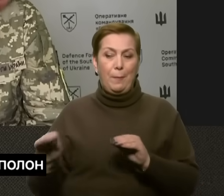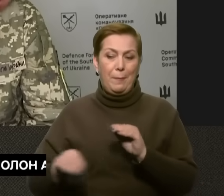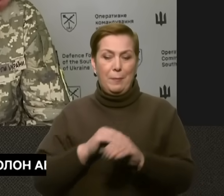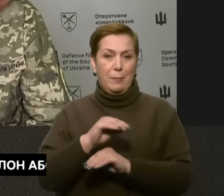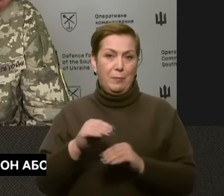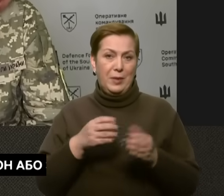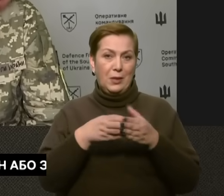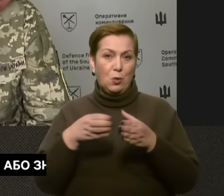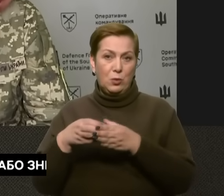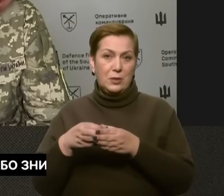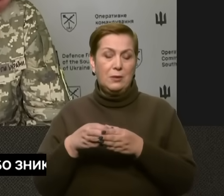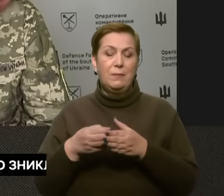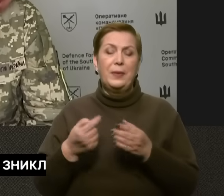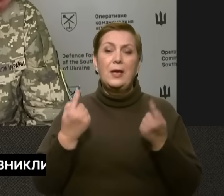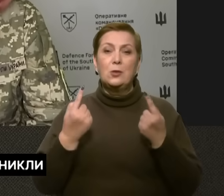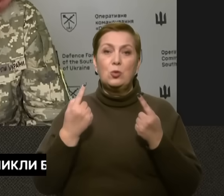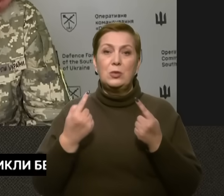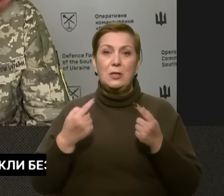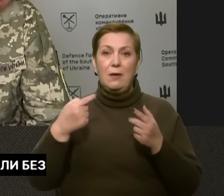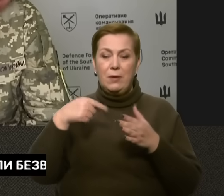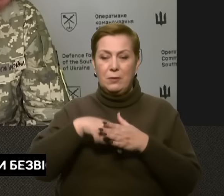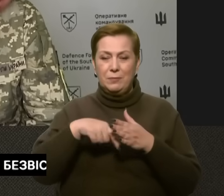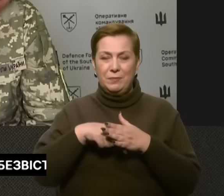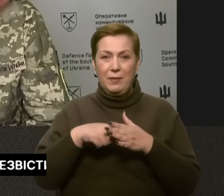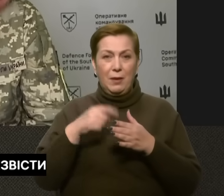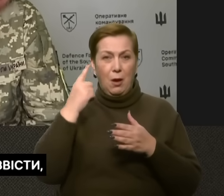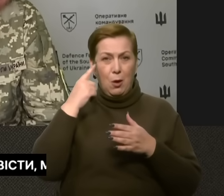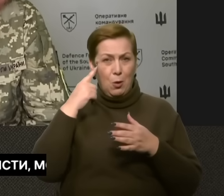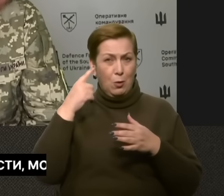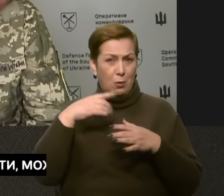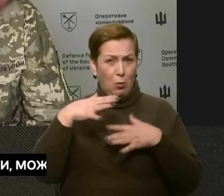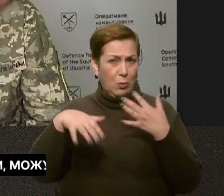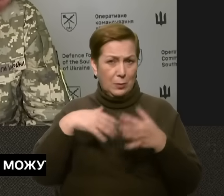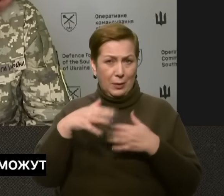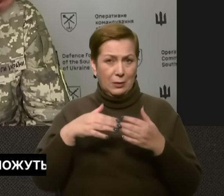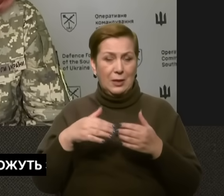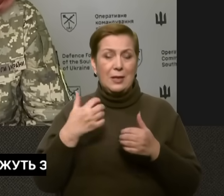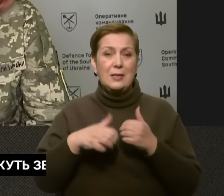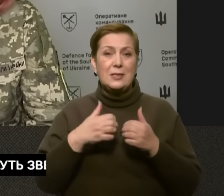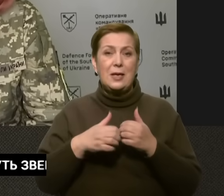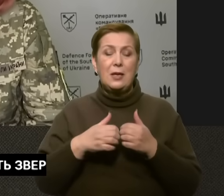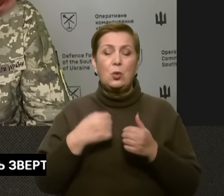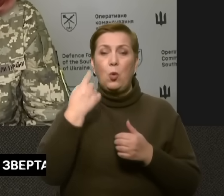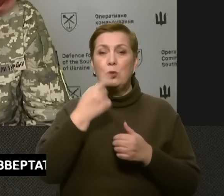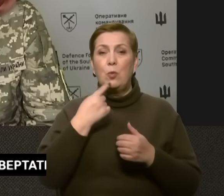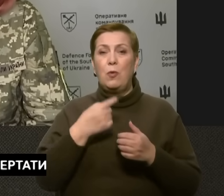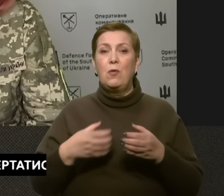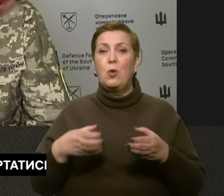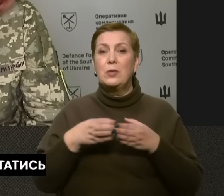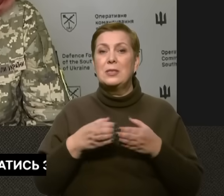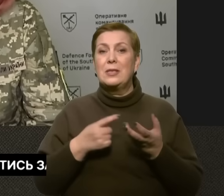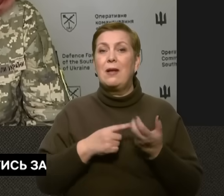суттєві розбради в складі середособового складу. І бачимо,